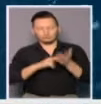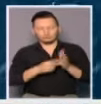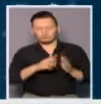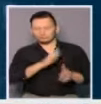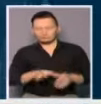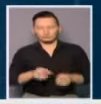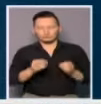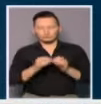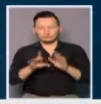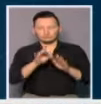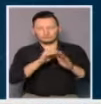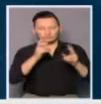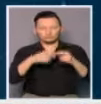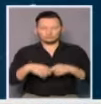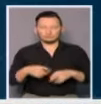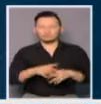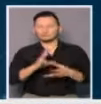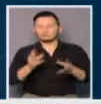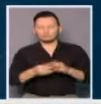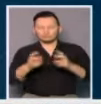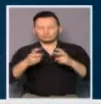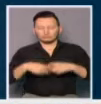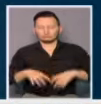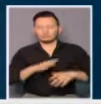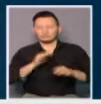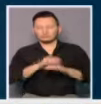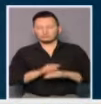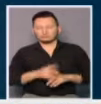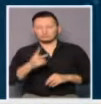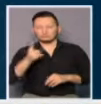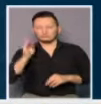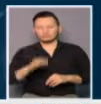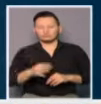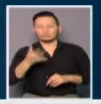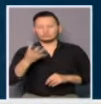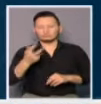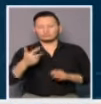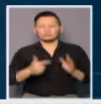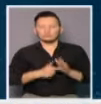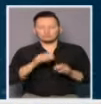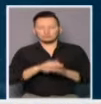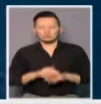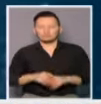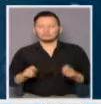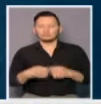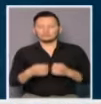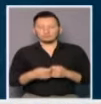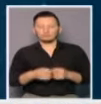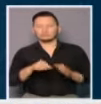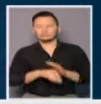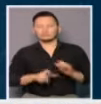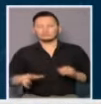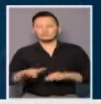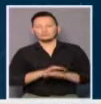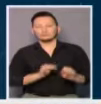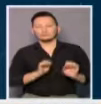10 выборочных проверок. Всего по итогам года выявлено 21 437 фактов нарушений. Защищены права